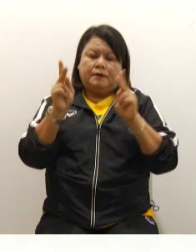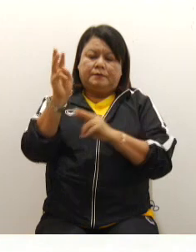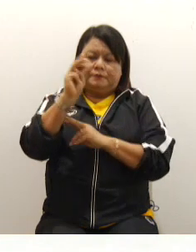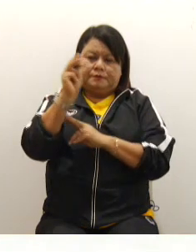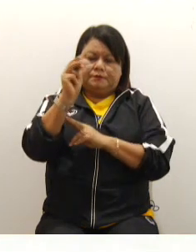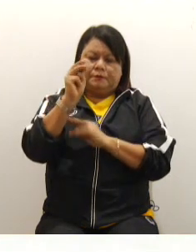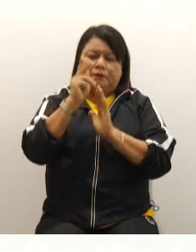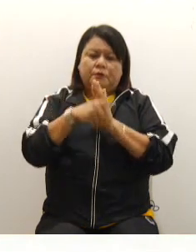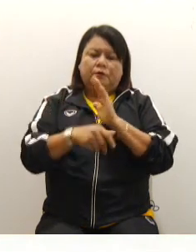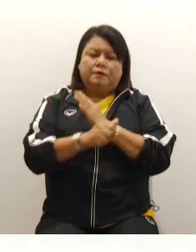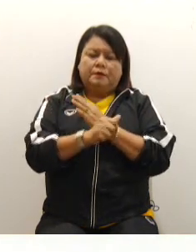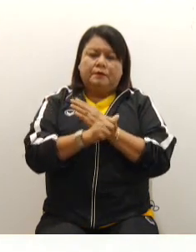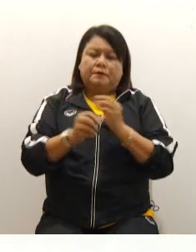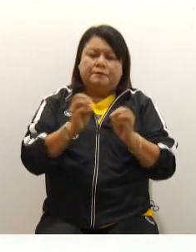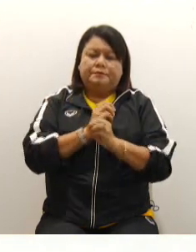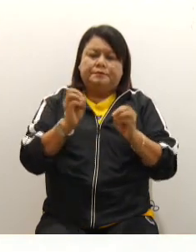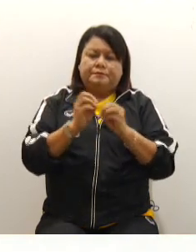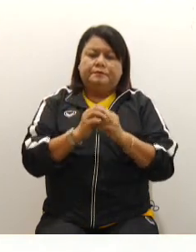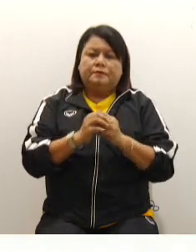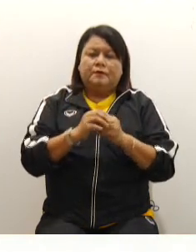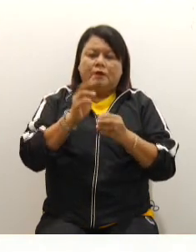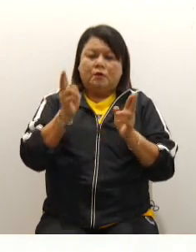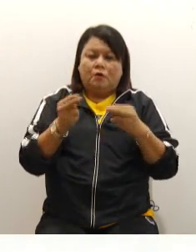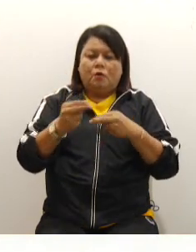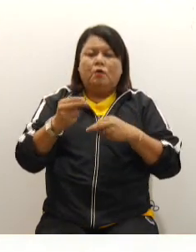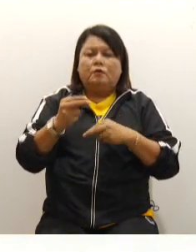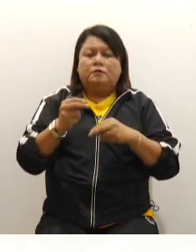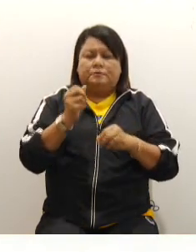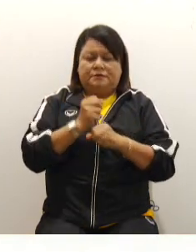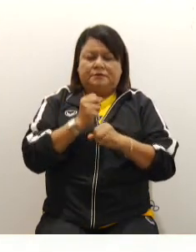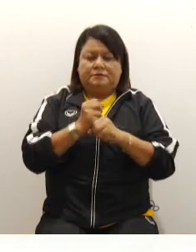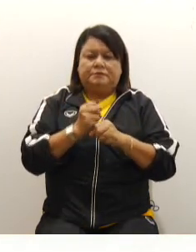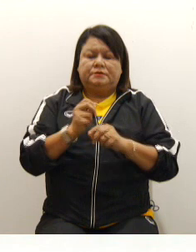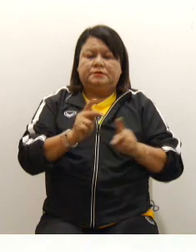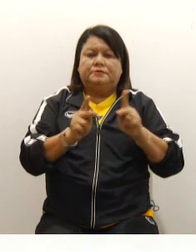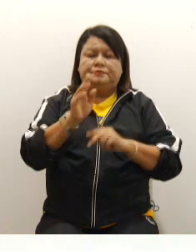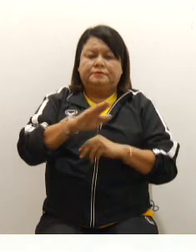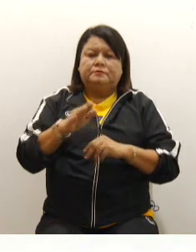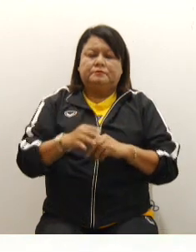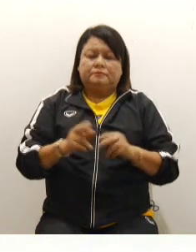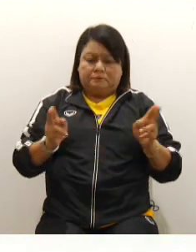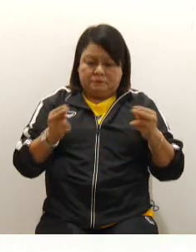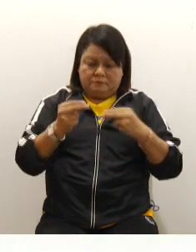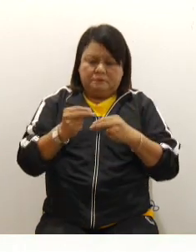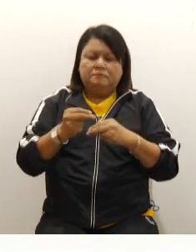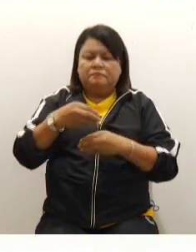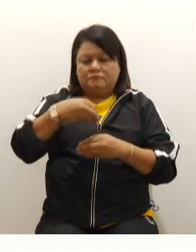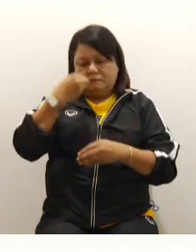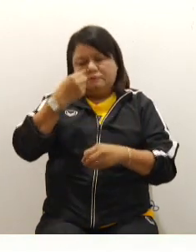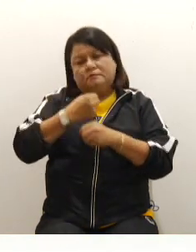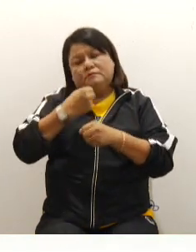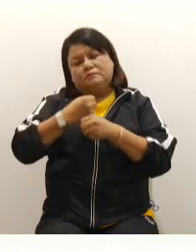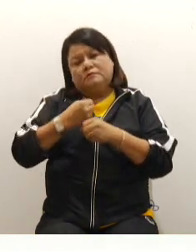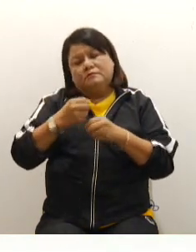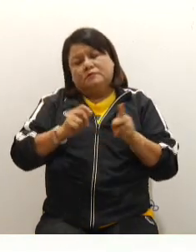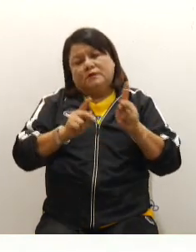ปลอดภัยห้องปฏิบัติการก็อยากจะมาคุยให้ฟังนะคะเรื่องเกี่ยวกับความปลอดภัยในห้องปฏิบัติการว่าทำยังไง